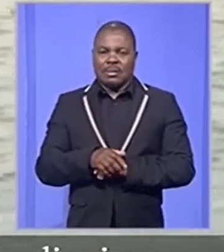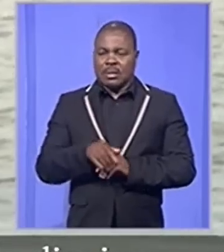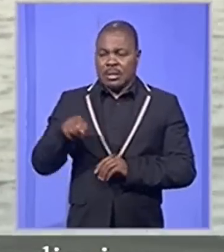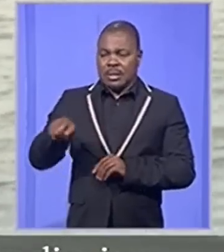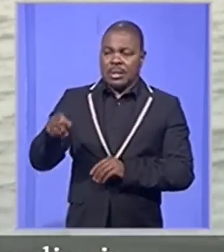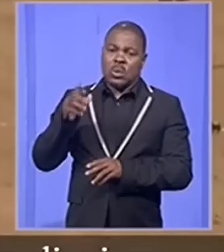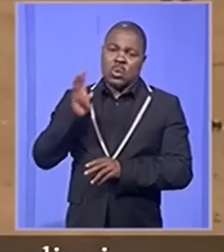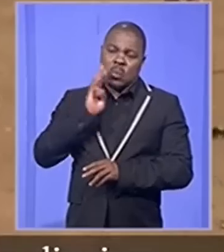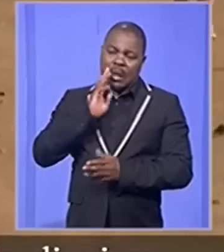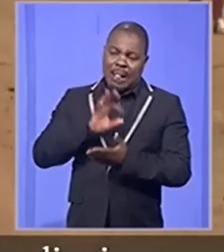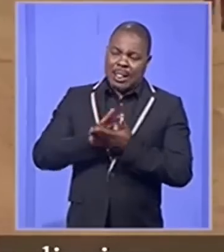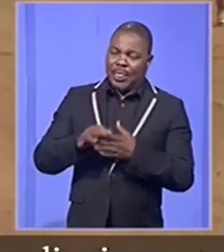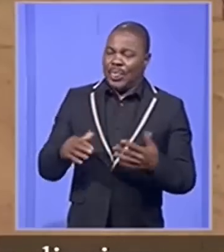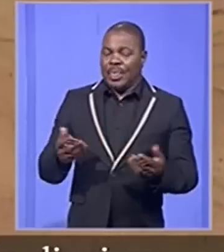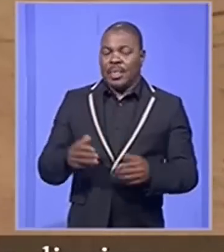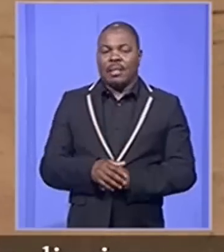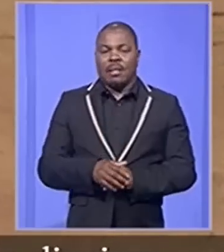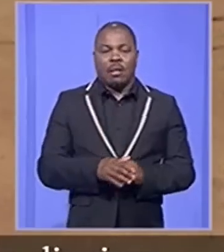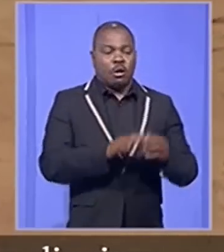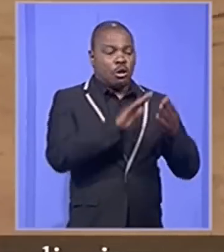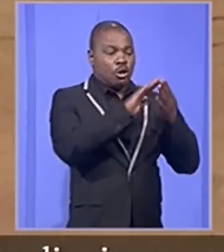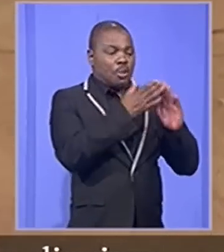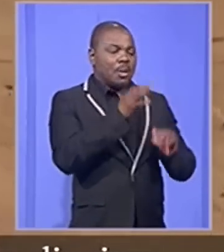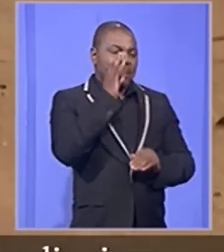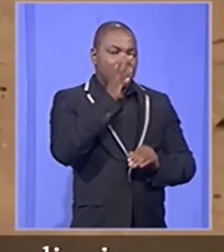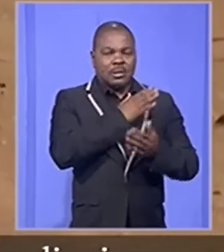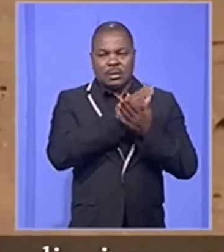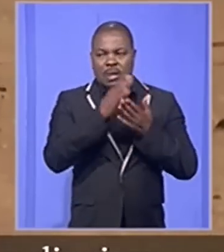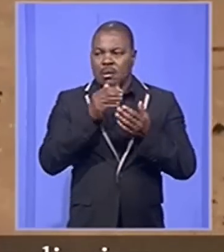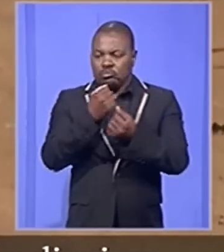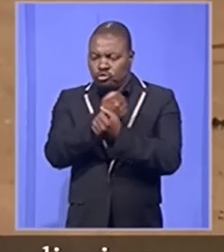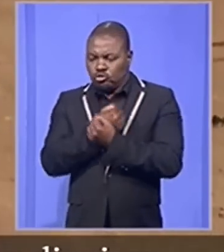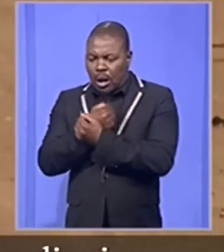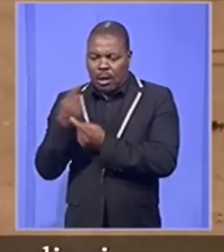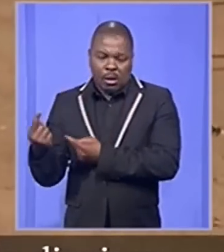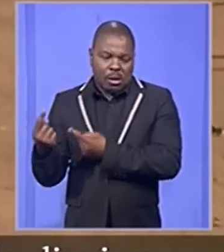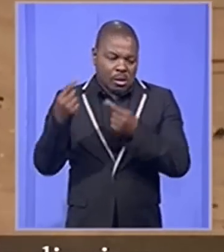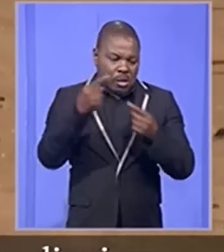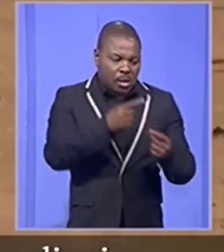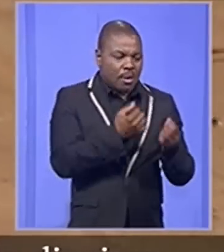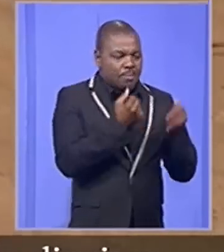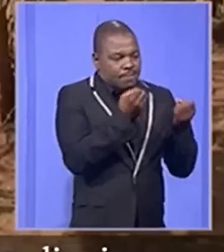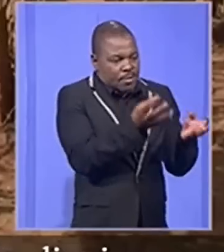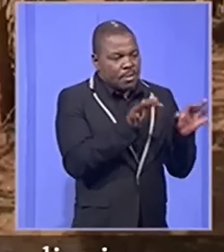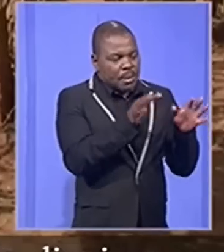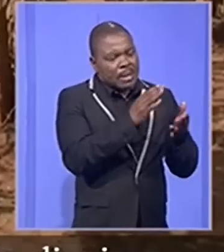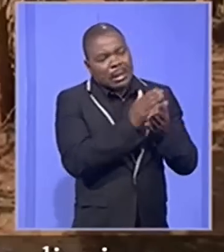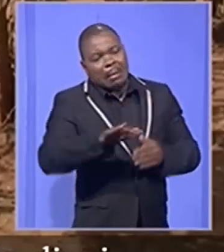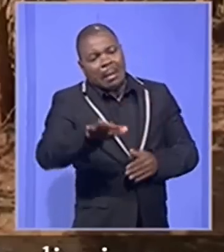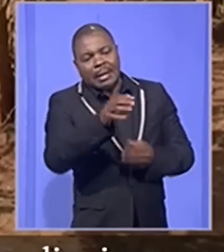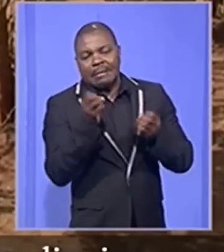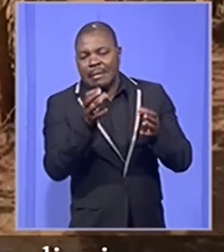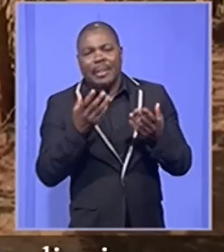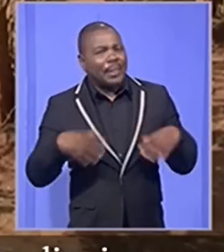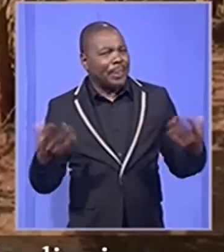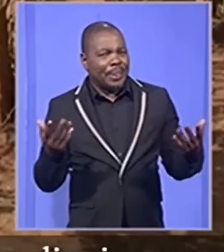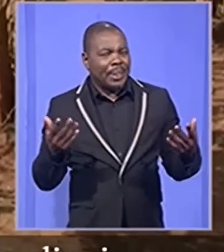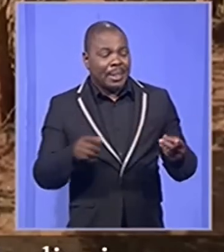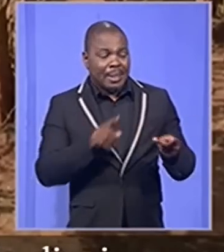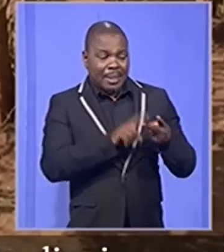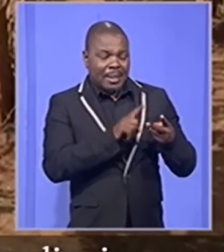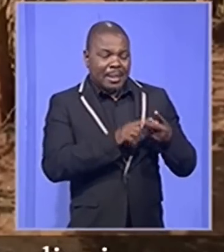phepafetse go le go kana ka. Baagi ba re gona le ditraka tse di rorelang baagi metsi fela ga di fitlhelele dikgaolo dingwe. Ebile ba re ga ba tshepe fa